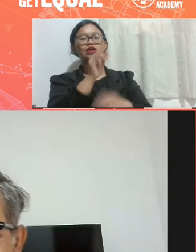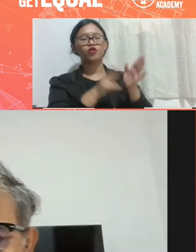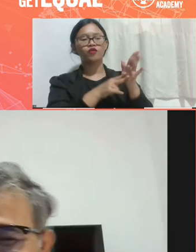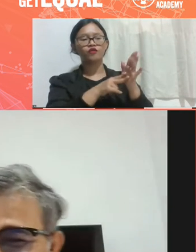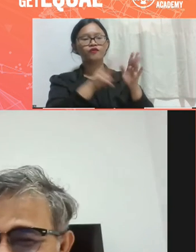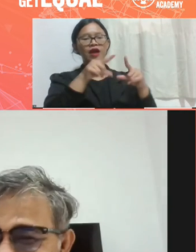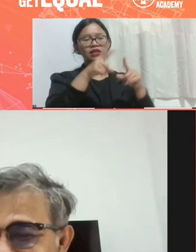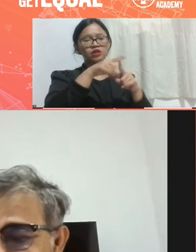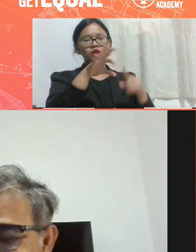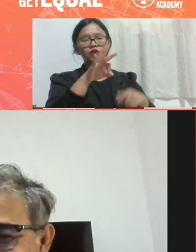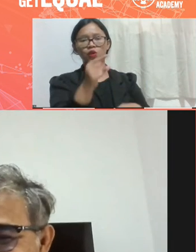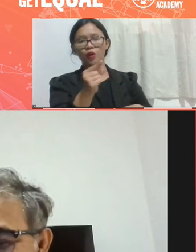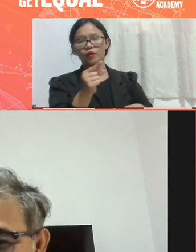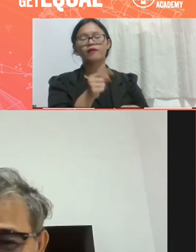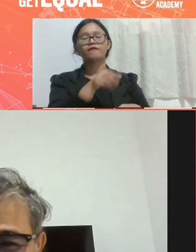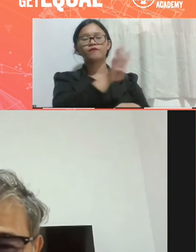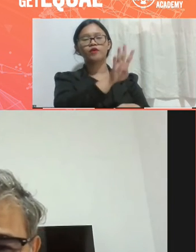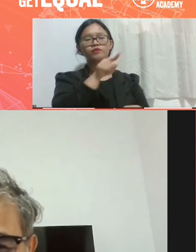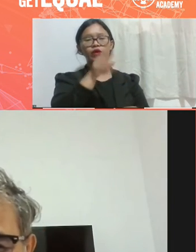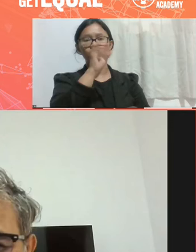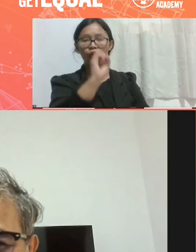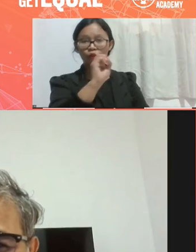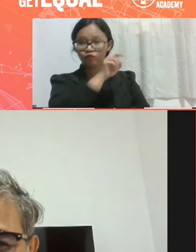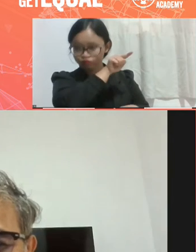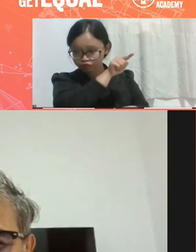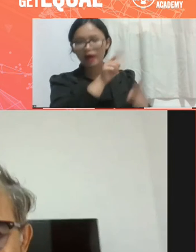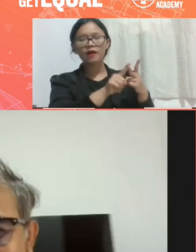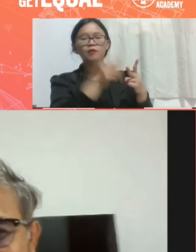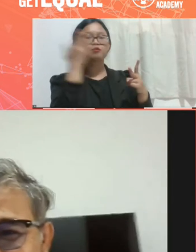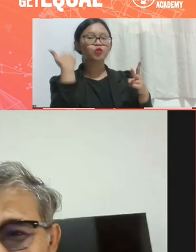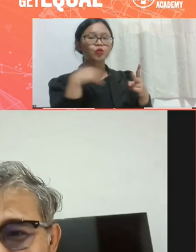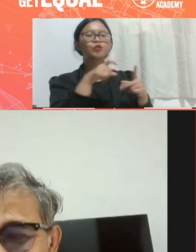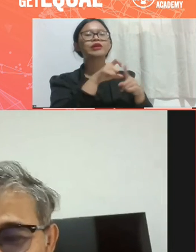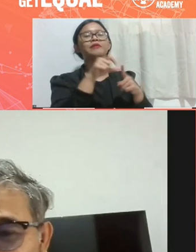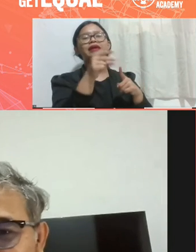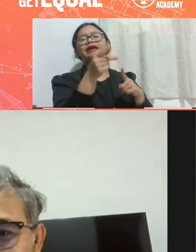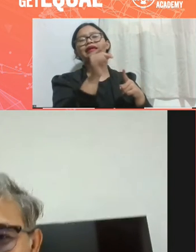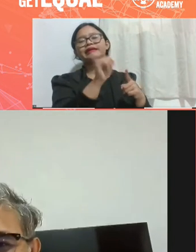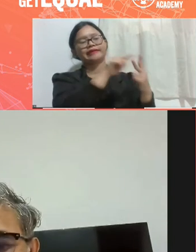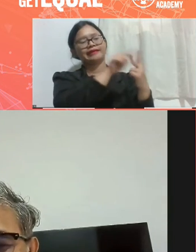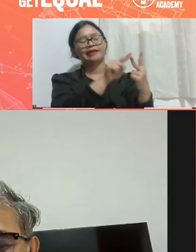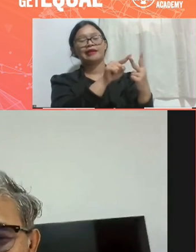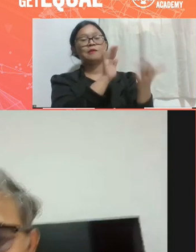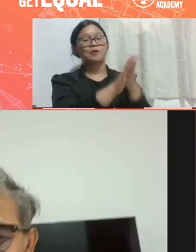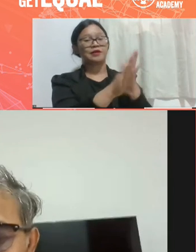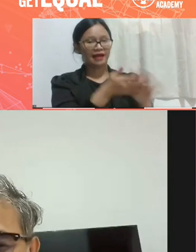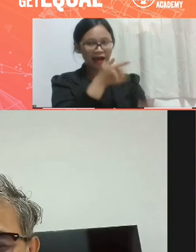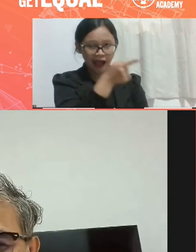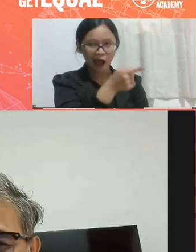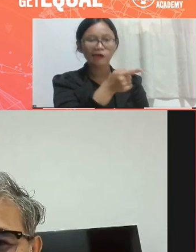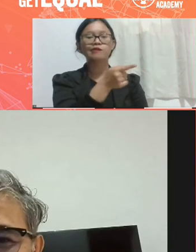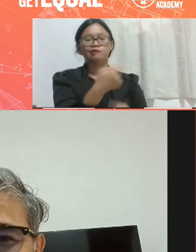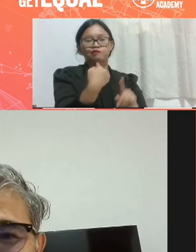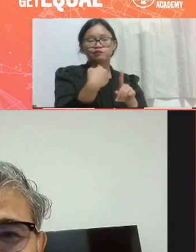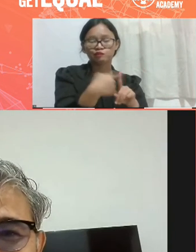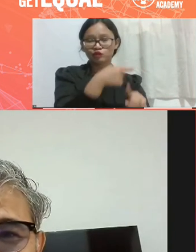periode DPR lalu, 2014-2019, Mas Budiman juga menjadi anggota DPR RI. Periode lalu. Dan waktu itu Mas Budiman juga